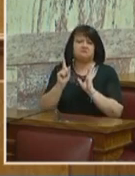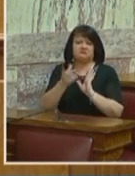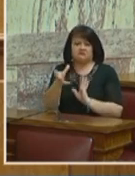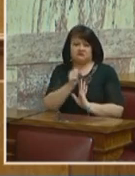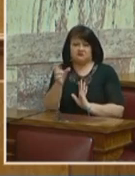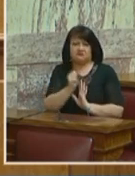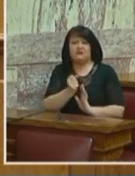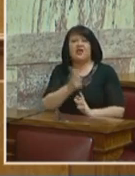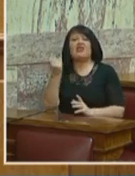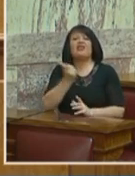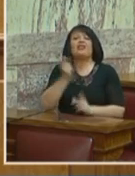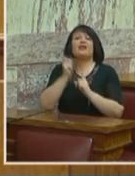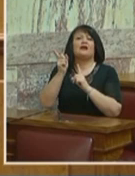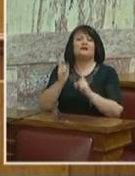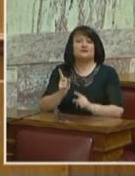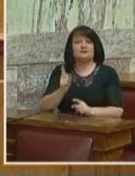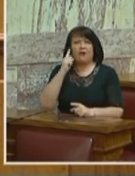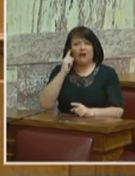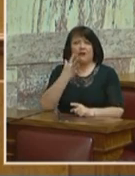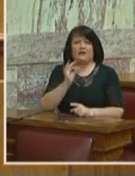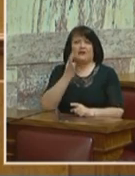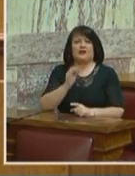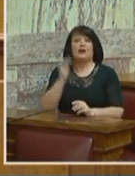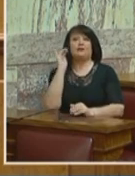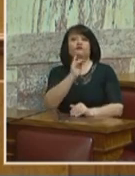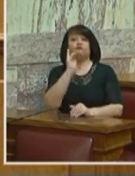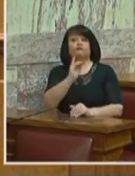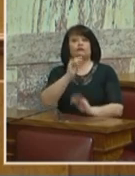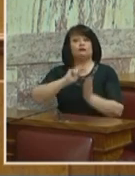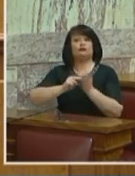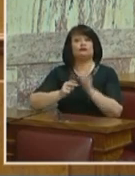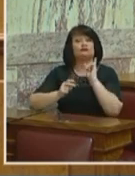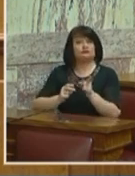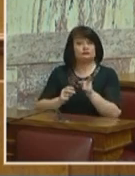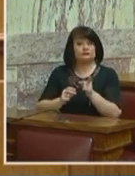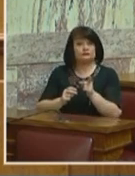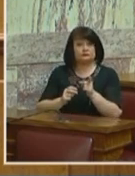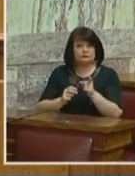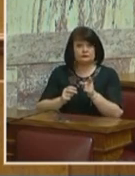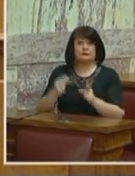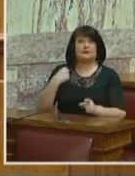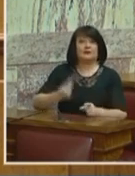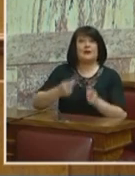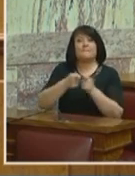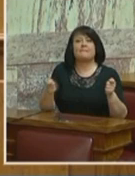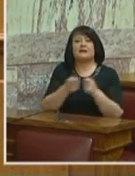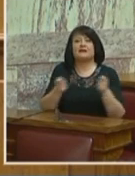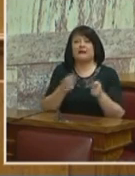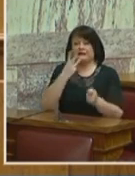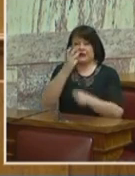ευκαιρία υπενθυμίζουν ότι το μείγμα των δημοσιονομικών μέτρων της τελευταίας